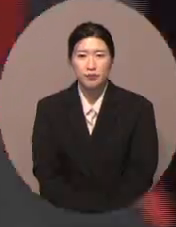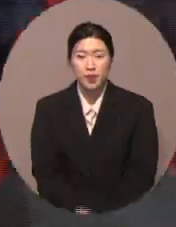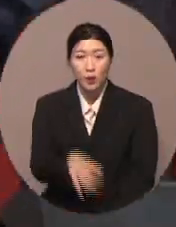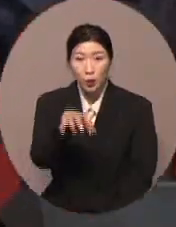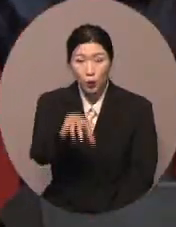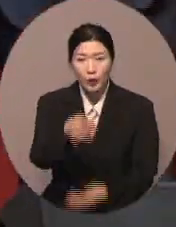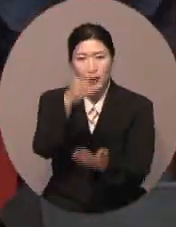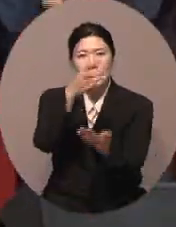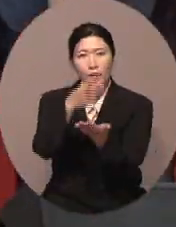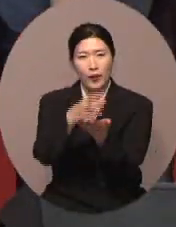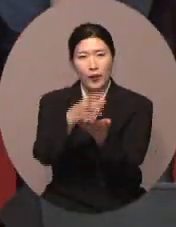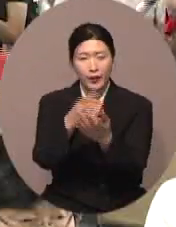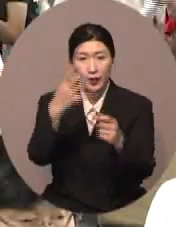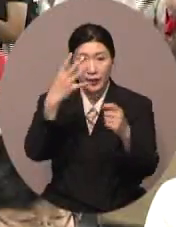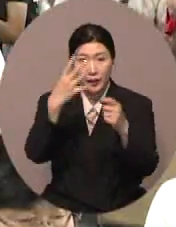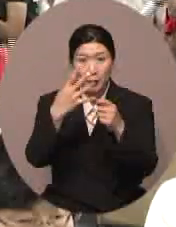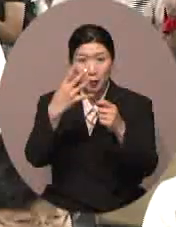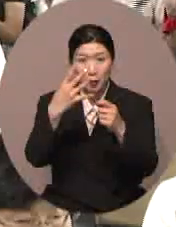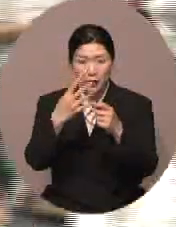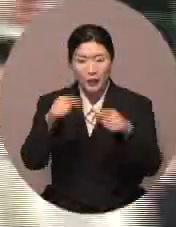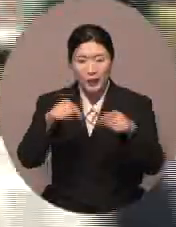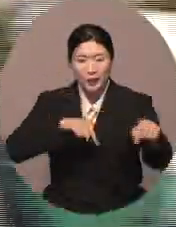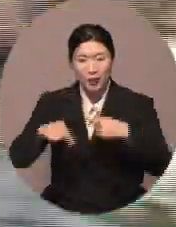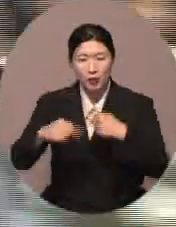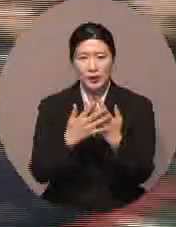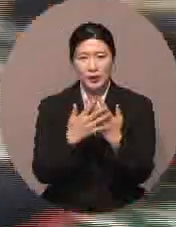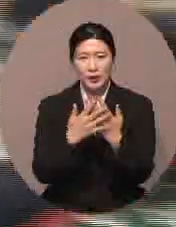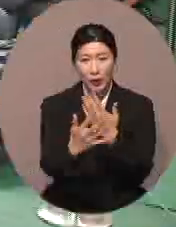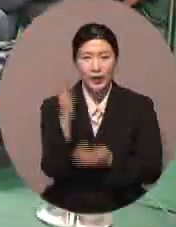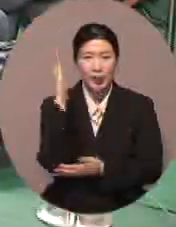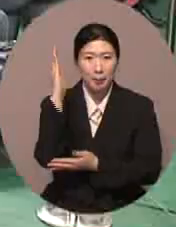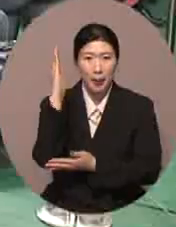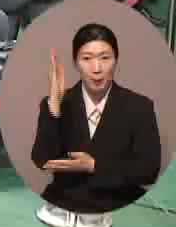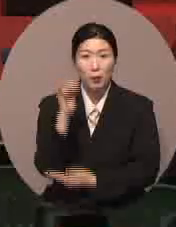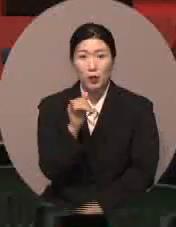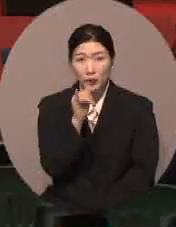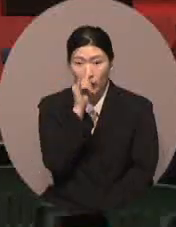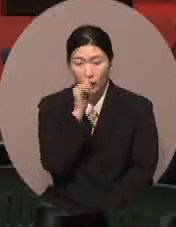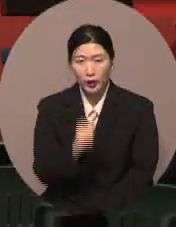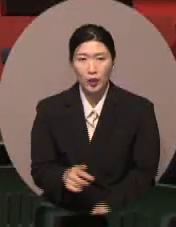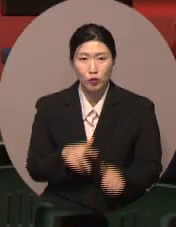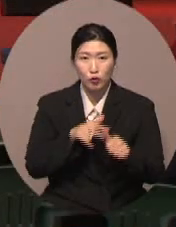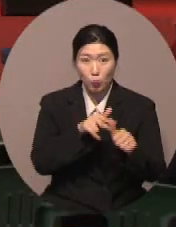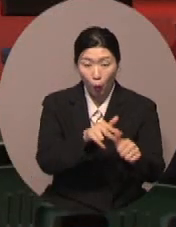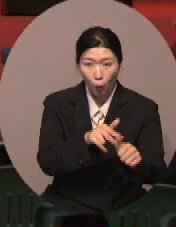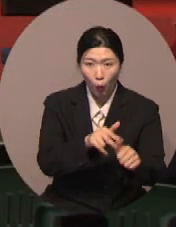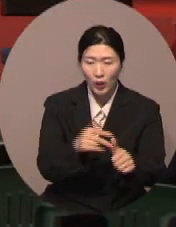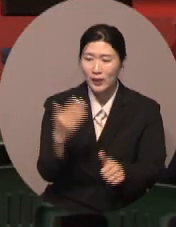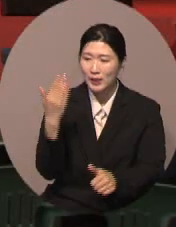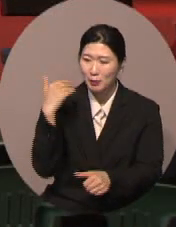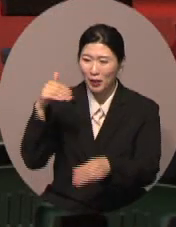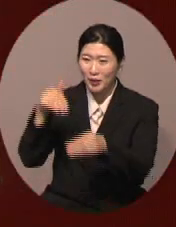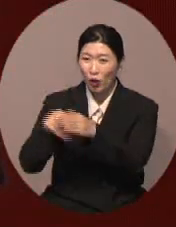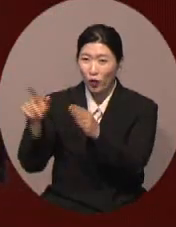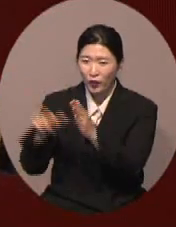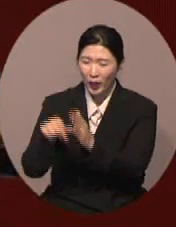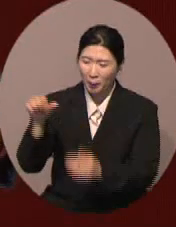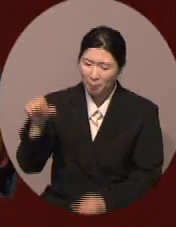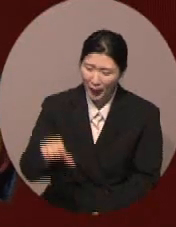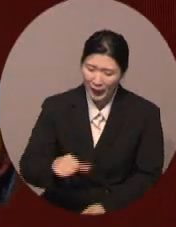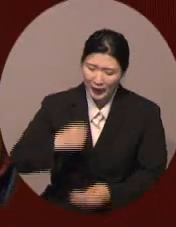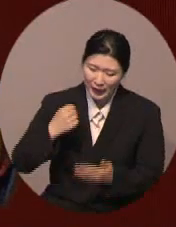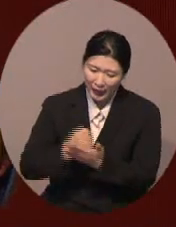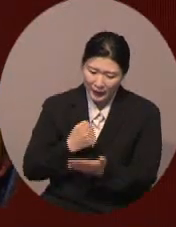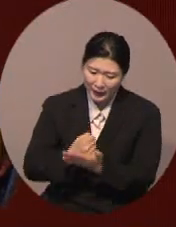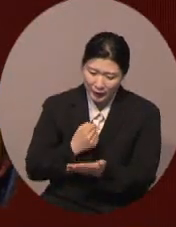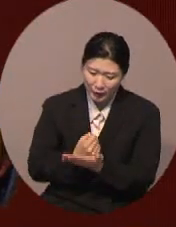천안에서 네 번째로 열린 국민의힘 전당대회 합동연설회. 후보들은 지난 총선에서 충청권의 민심을 얻지 못한